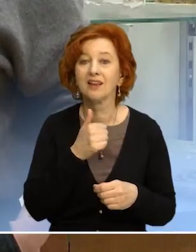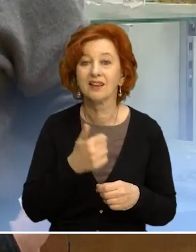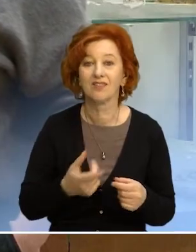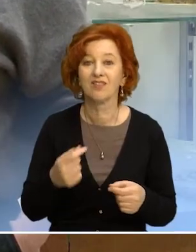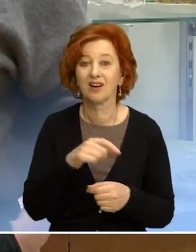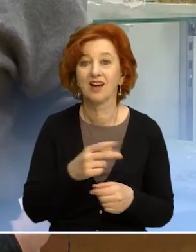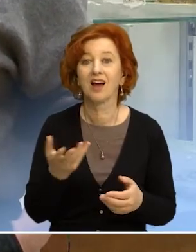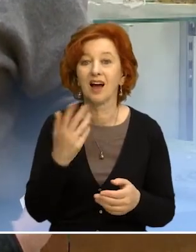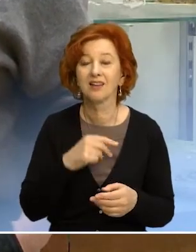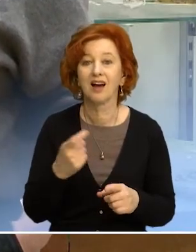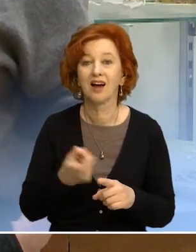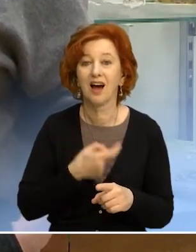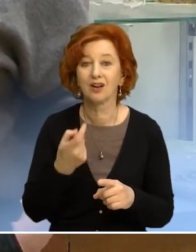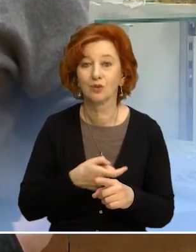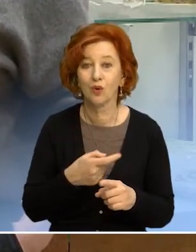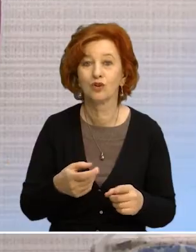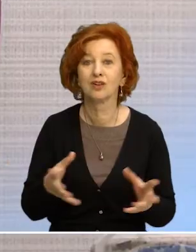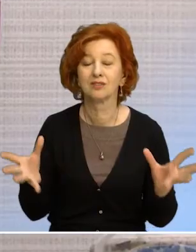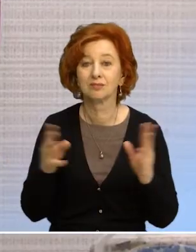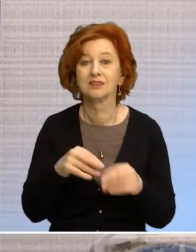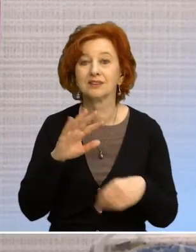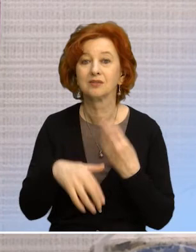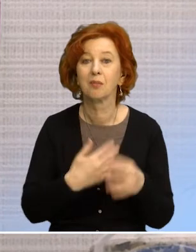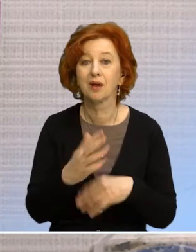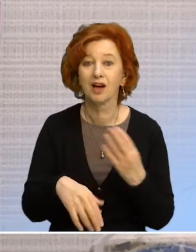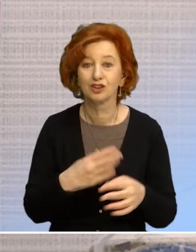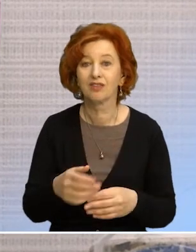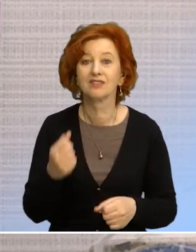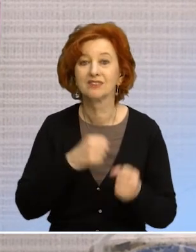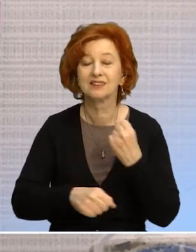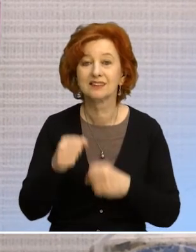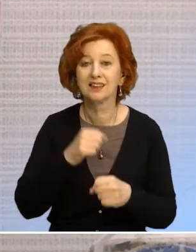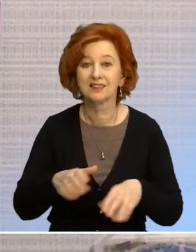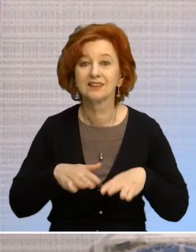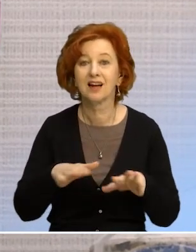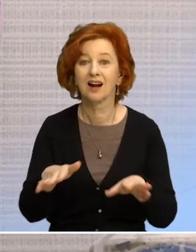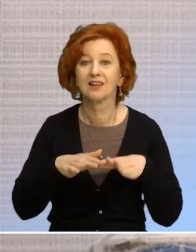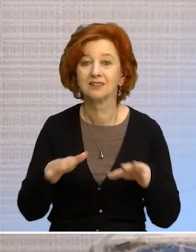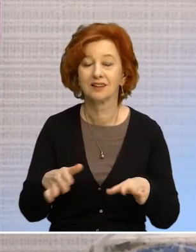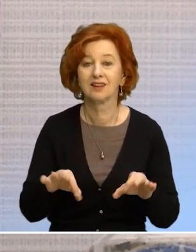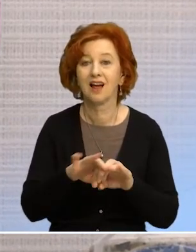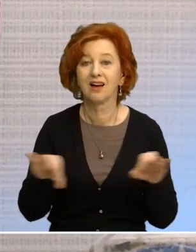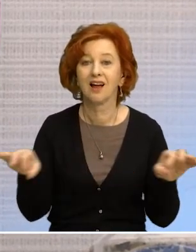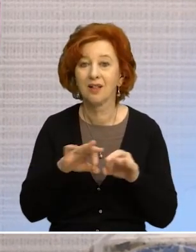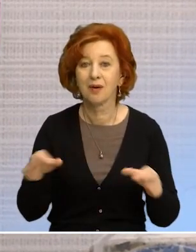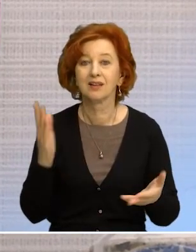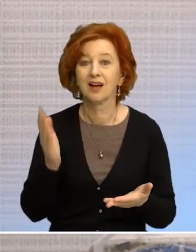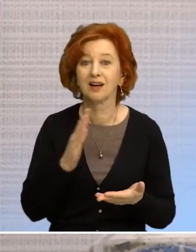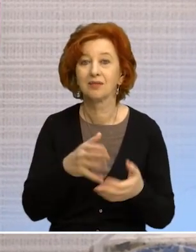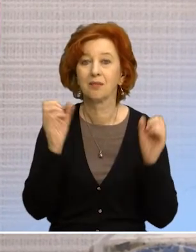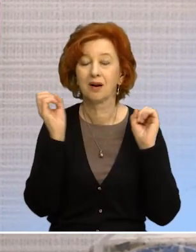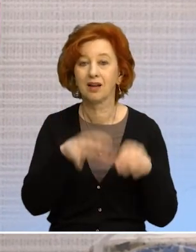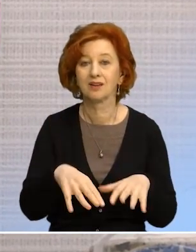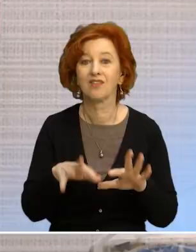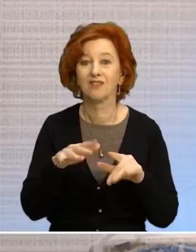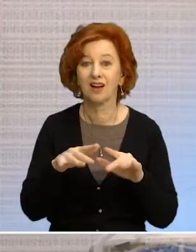ленивые вареники, когда картошка смешивалась с луком, и все это вмешивалось в тесто, раскатывалось на такую колбаску, она резалась и